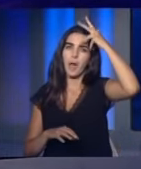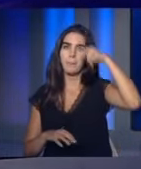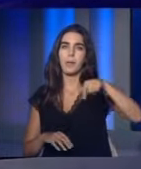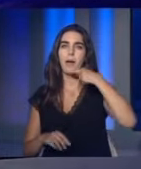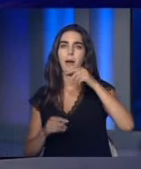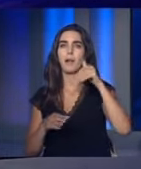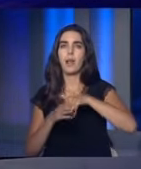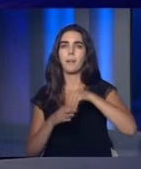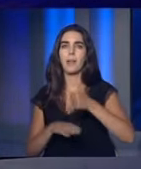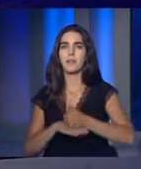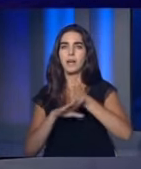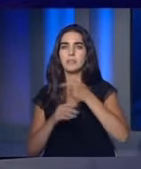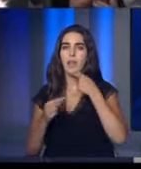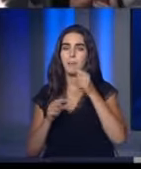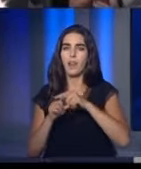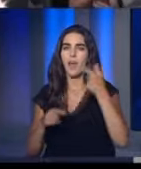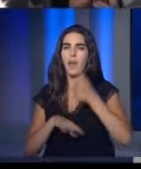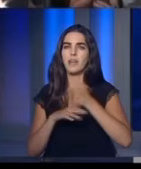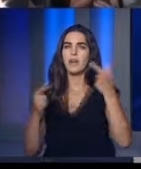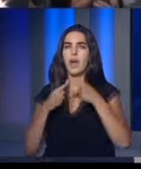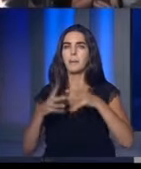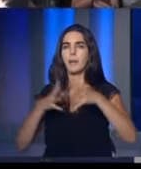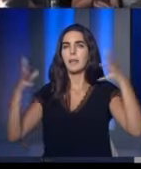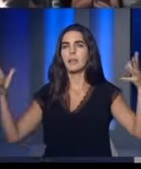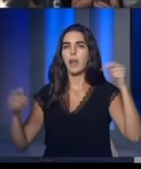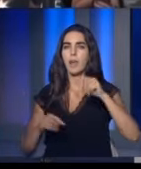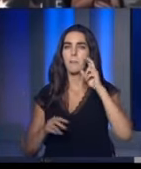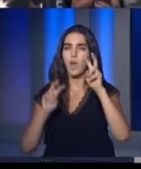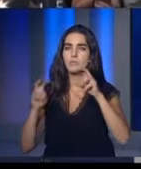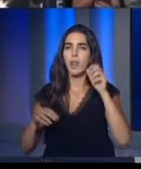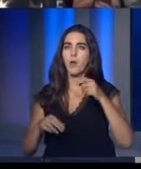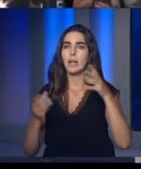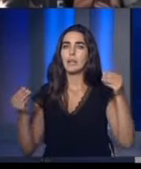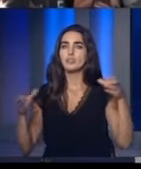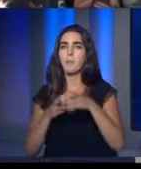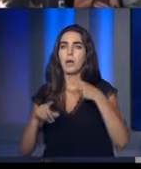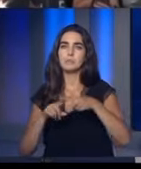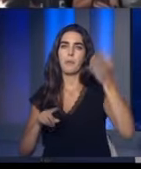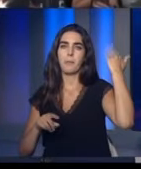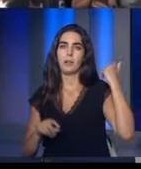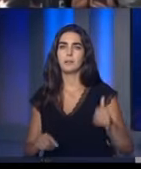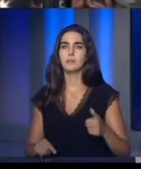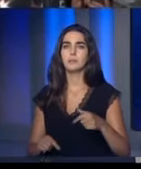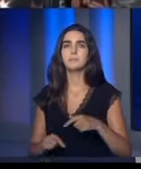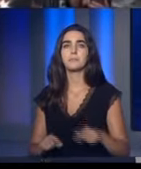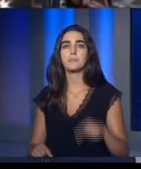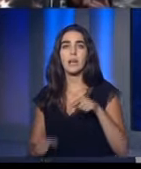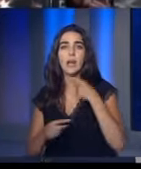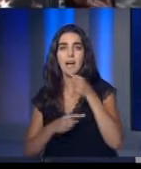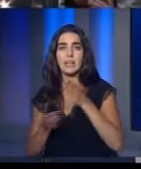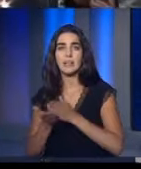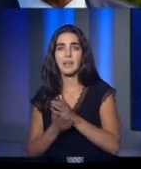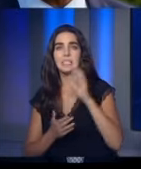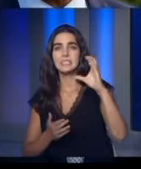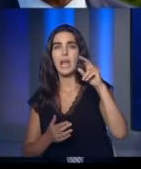ترامب في الانتخابات الرئاسية، وذلك بعد أدائه الكارثي في المناظرة التي جمعتهما قبل أسبوع. ووصفت